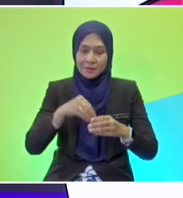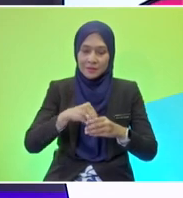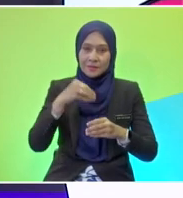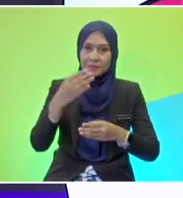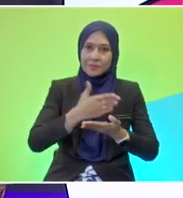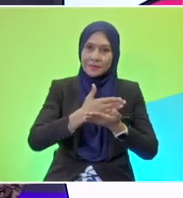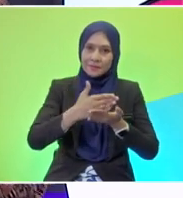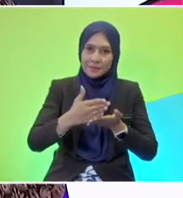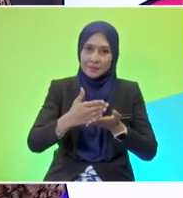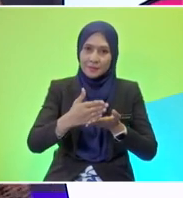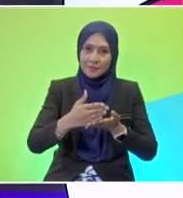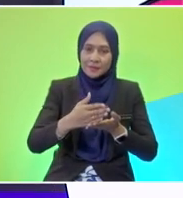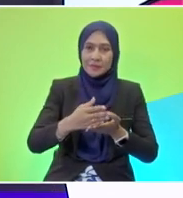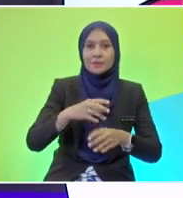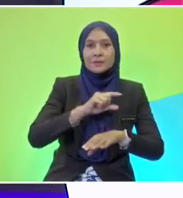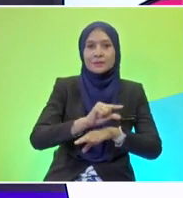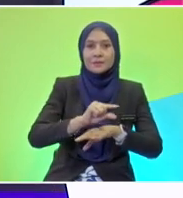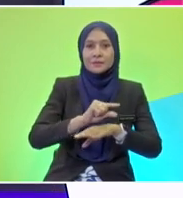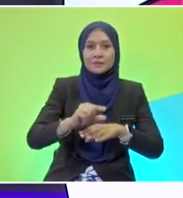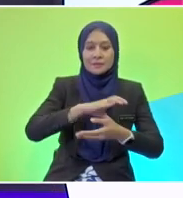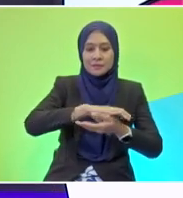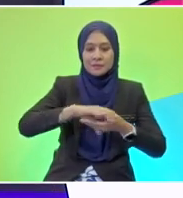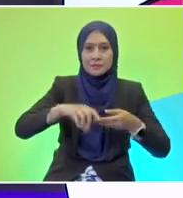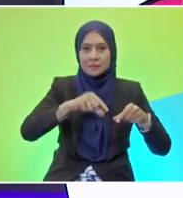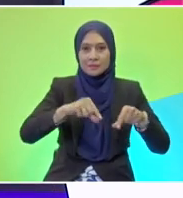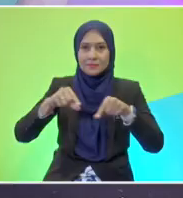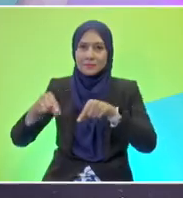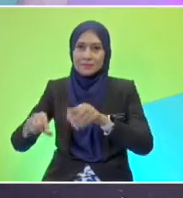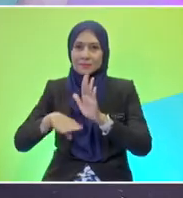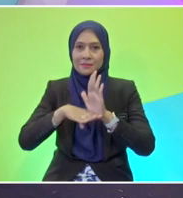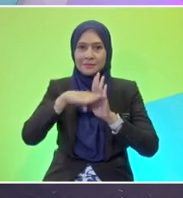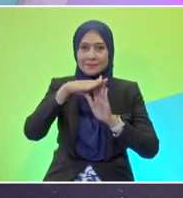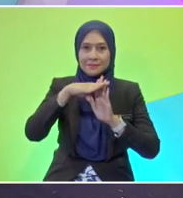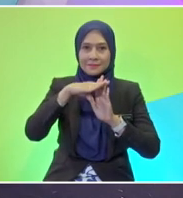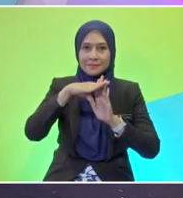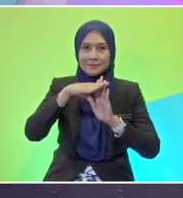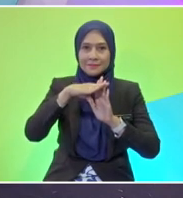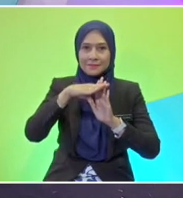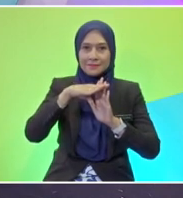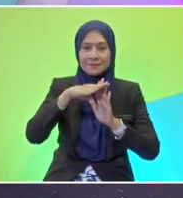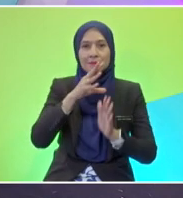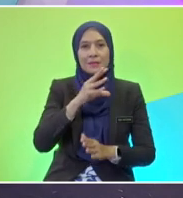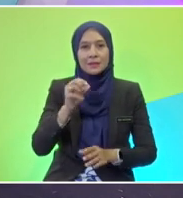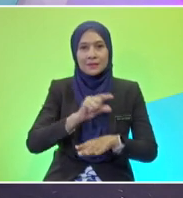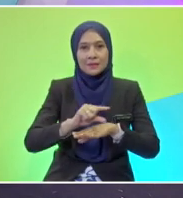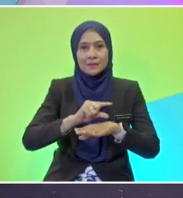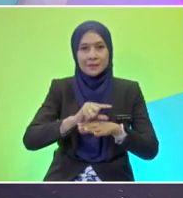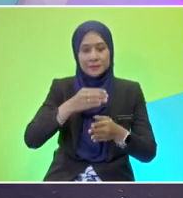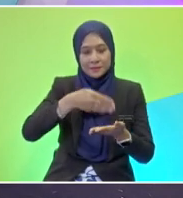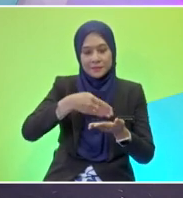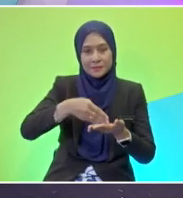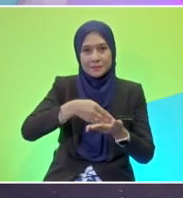gerak baki dan Kak Fika juga telah gunakan cara membilang dengan menggunakan pemilang